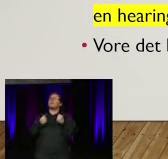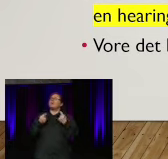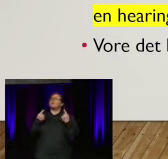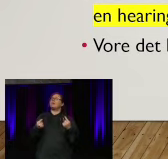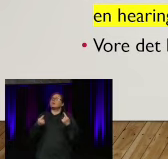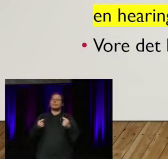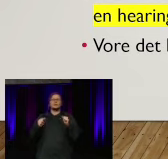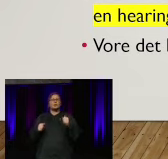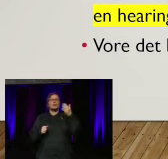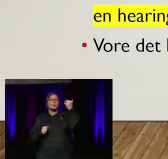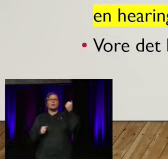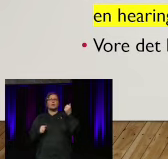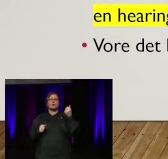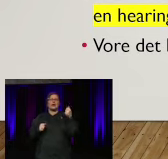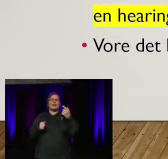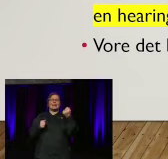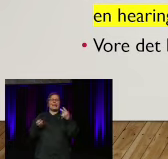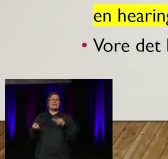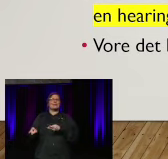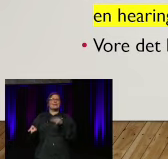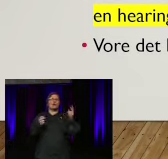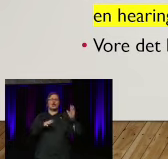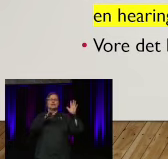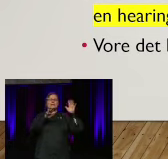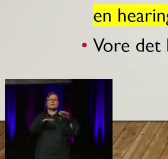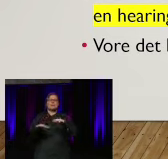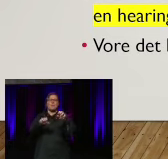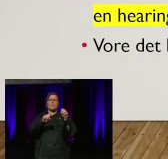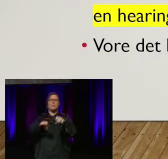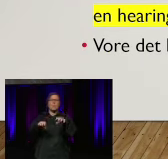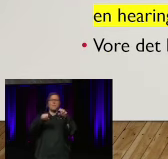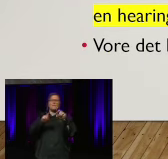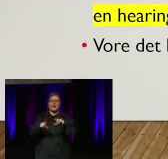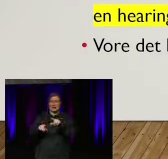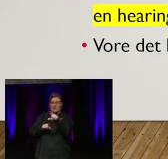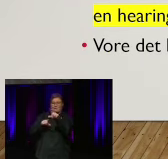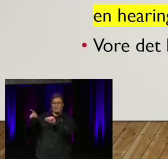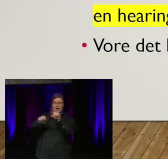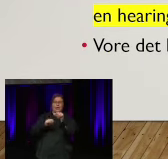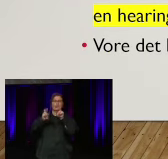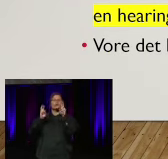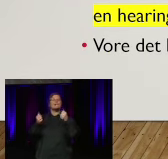ett demokratiskt inflytande på valet av dessa viktiga poster.